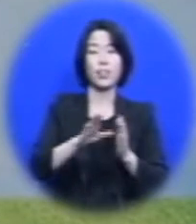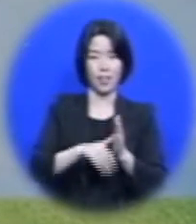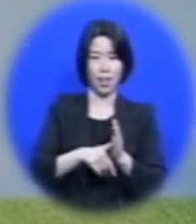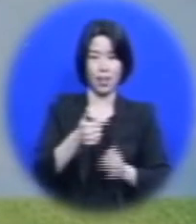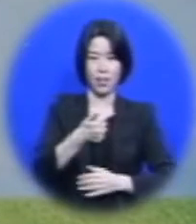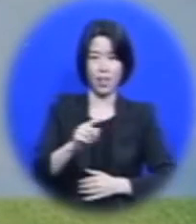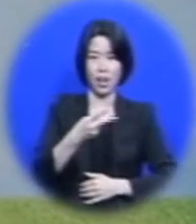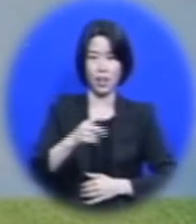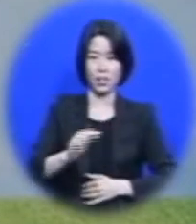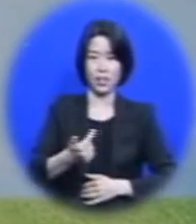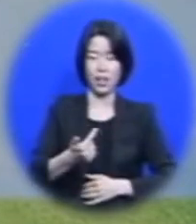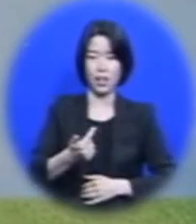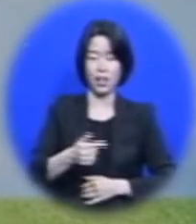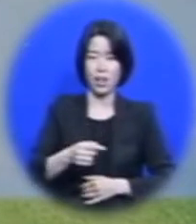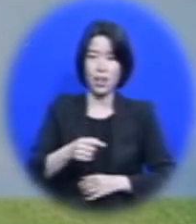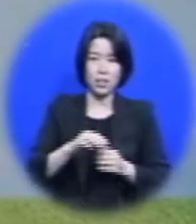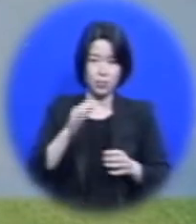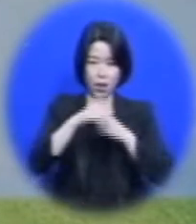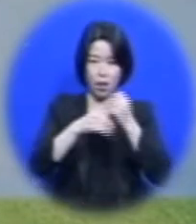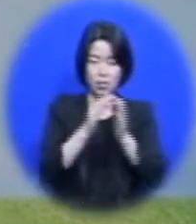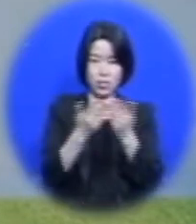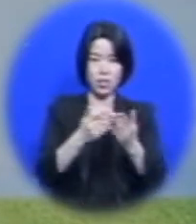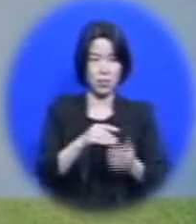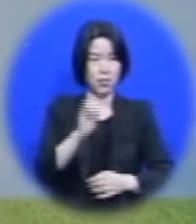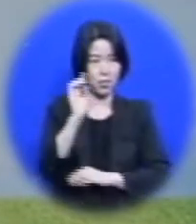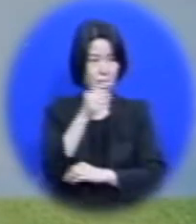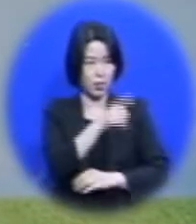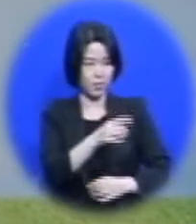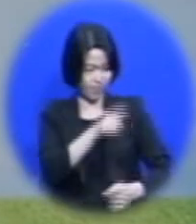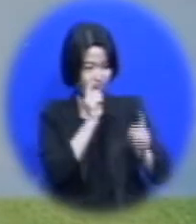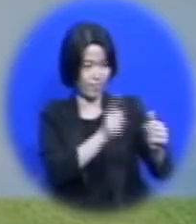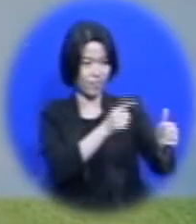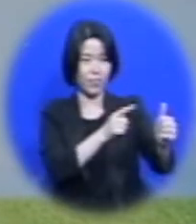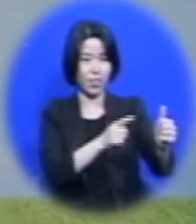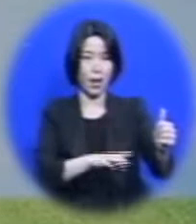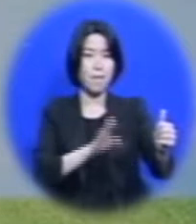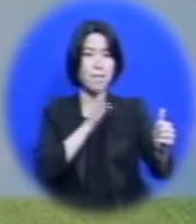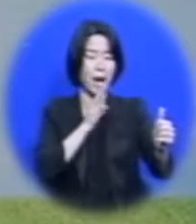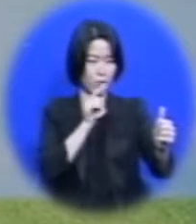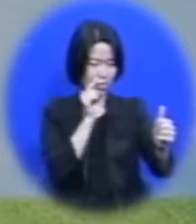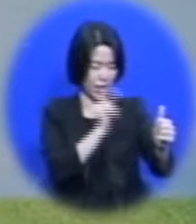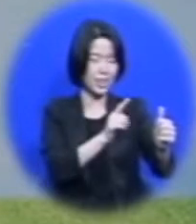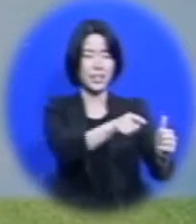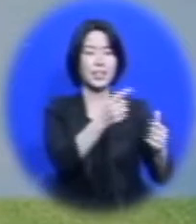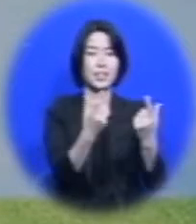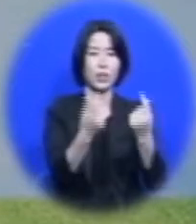나단 선지자가 소리 지르는 다윗을 향하여 손가락질하면서 바로 당신이 그 사람이요.